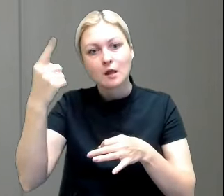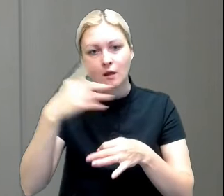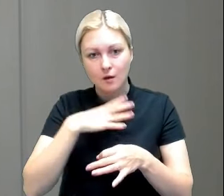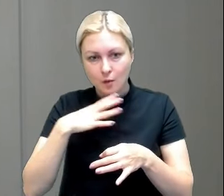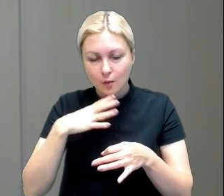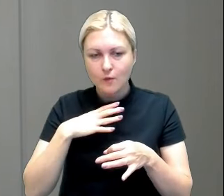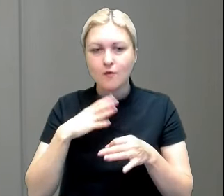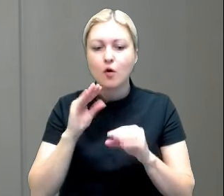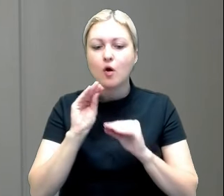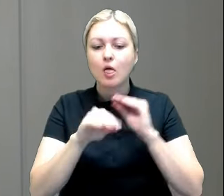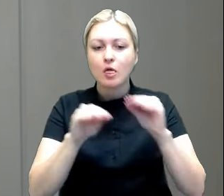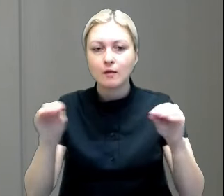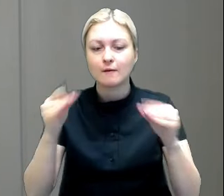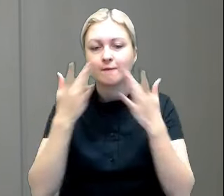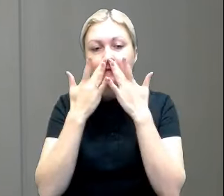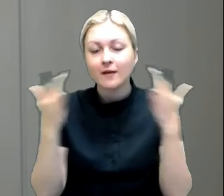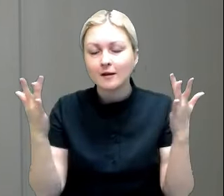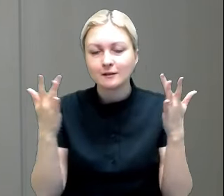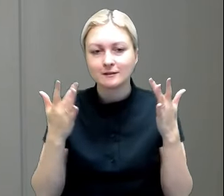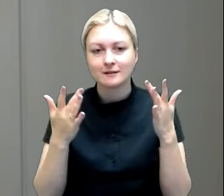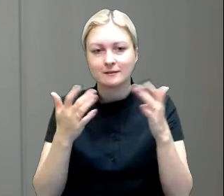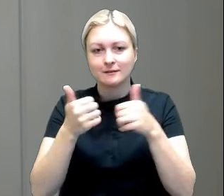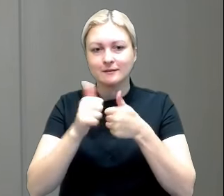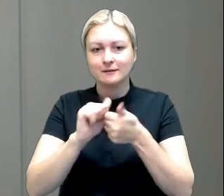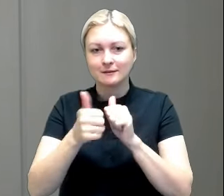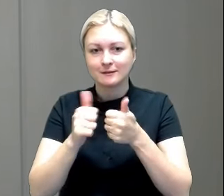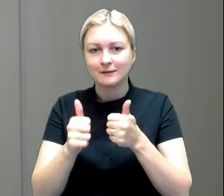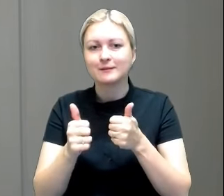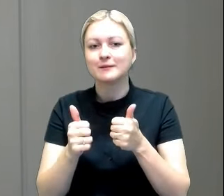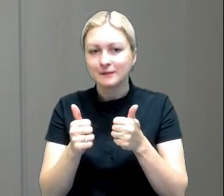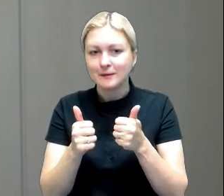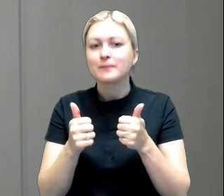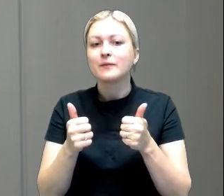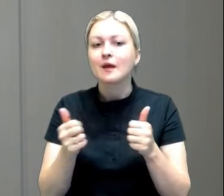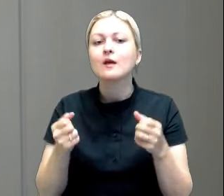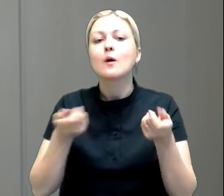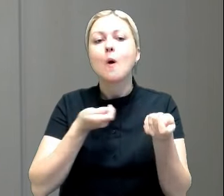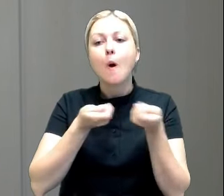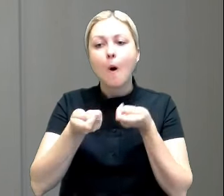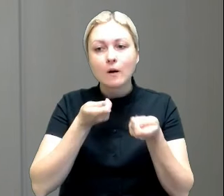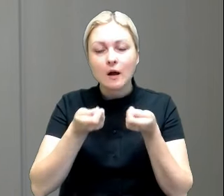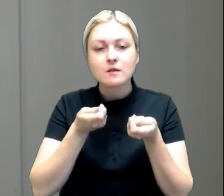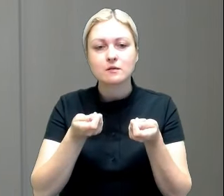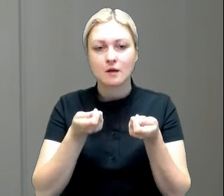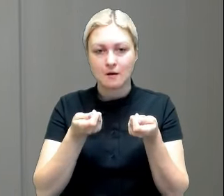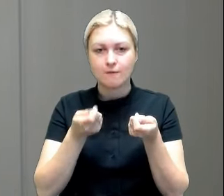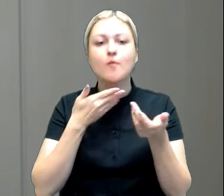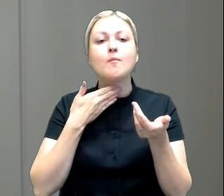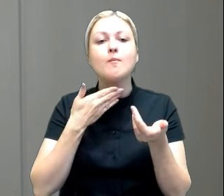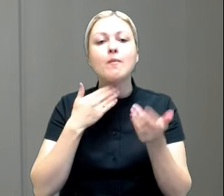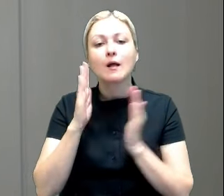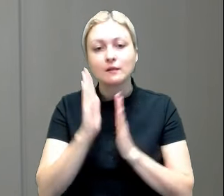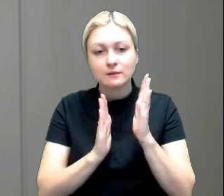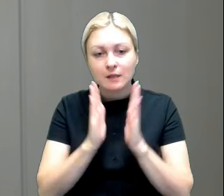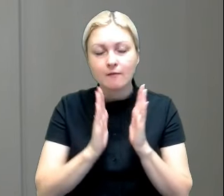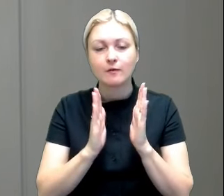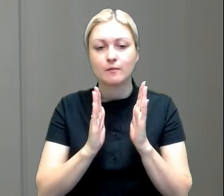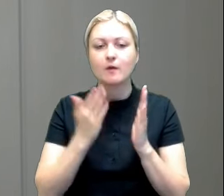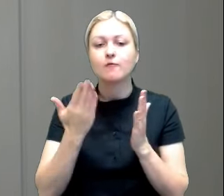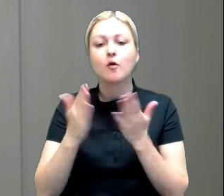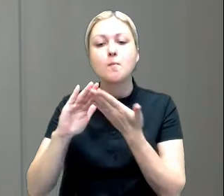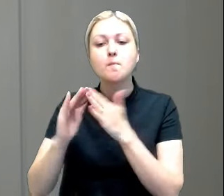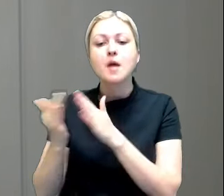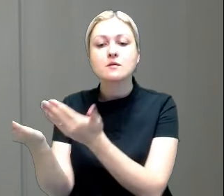paskelbė viešąj architektūrinį konkursą bei projekto internetinė svetai surengė balsavimą kuriame kvietė miestiečius jame dalyvauti